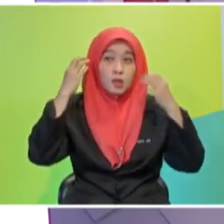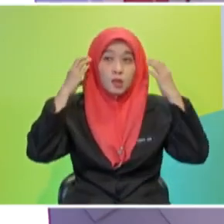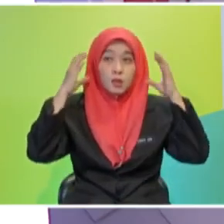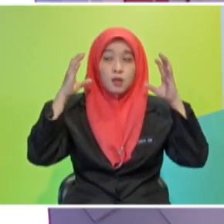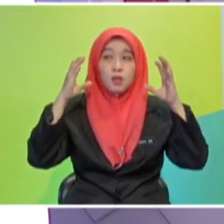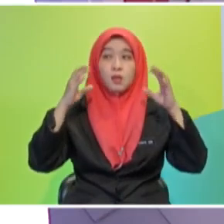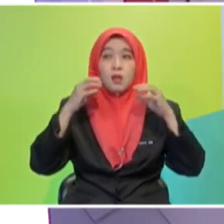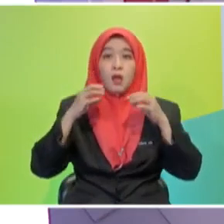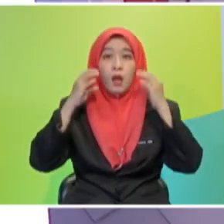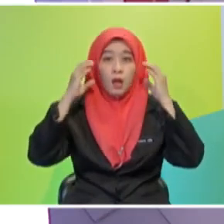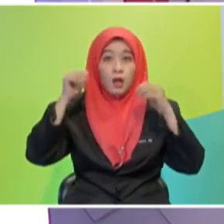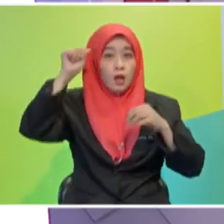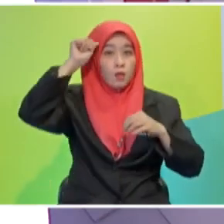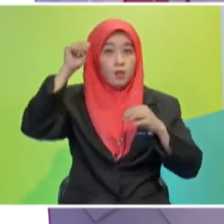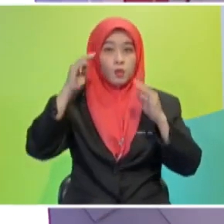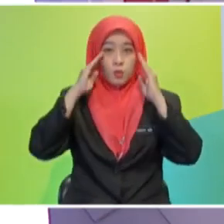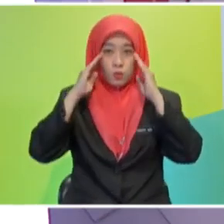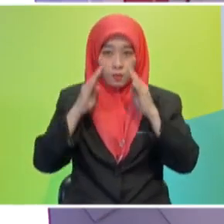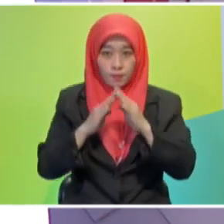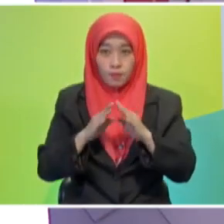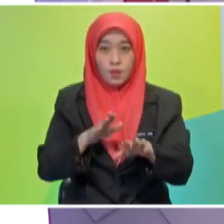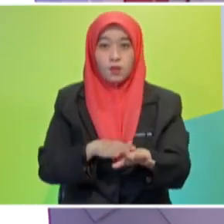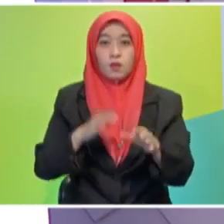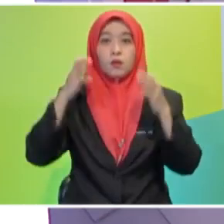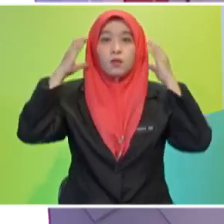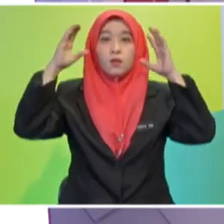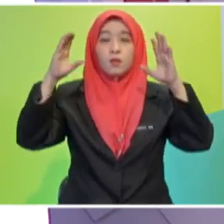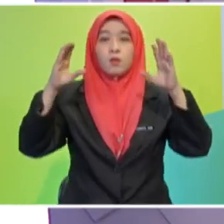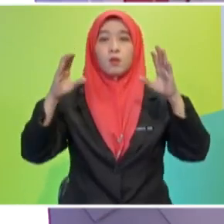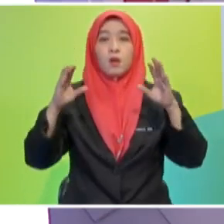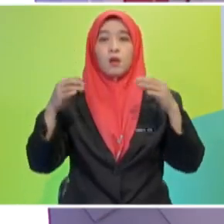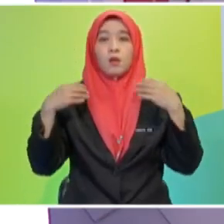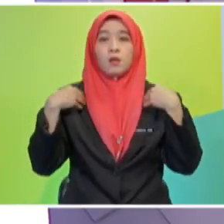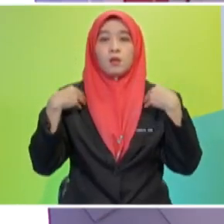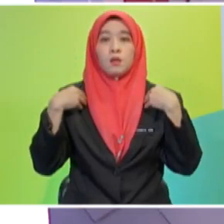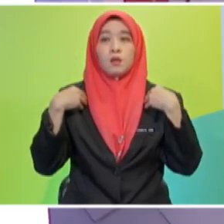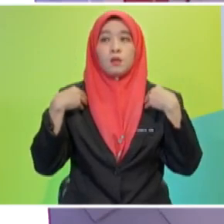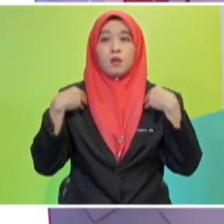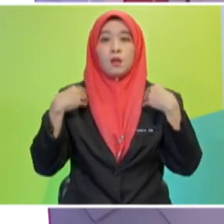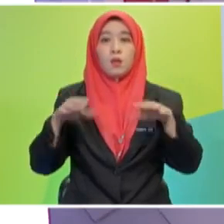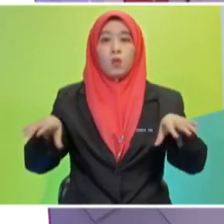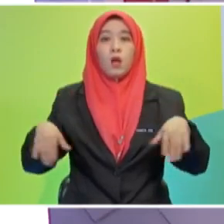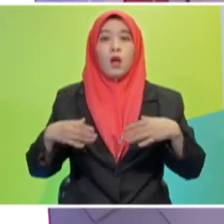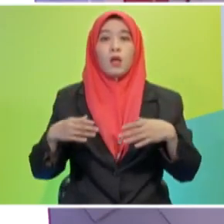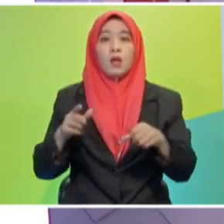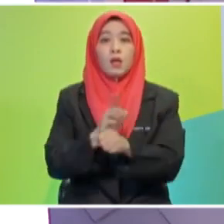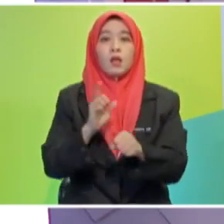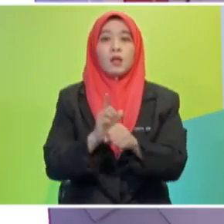Aiman tumpukan perhatian kepada cikgu ialah kita akan buat latihan